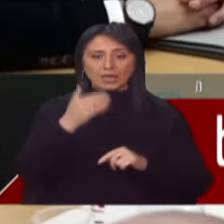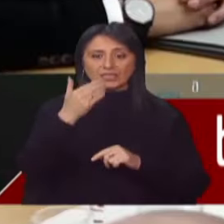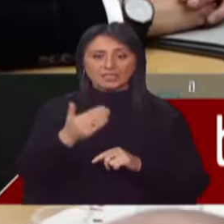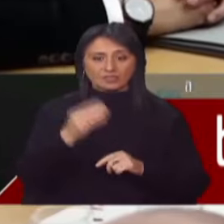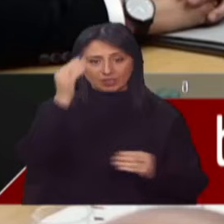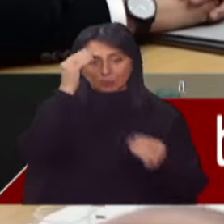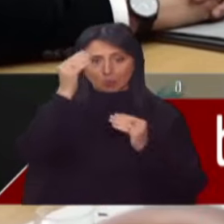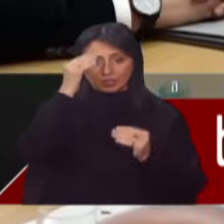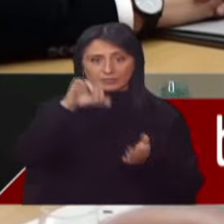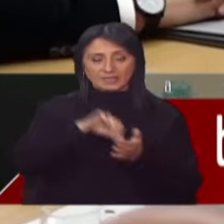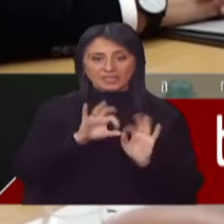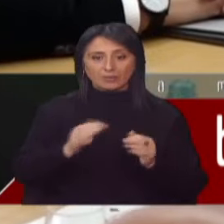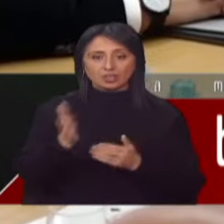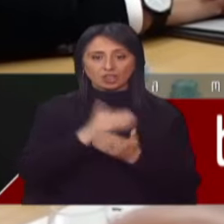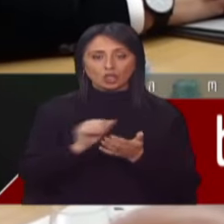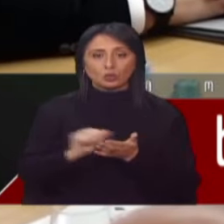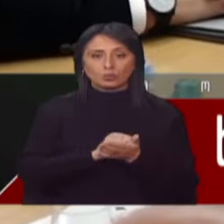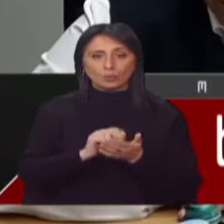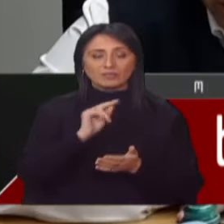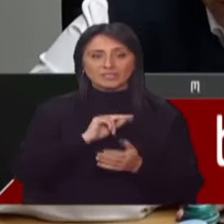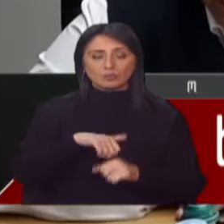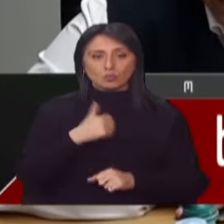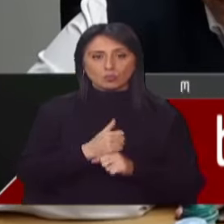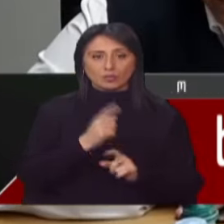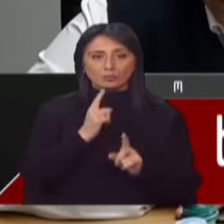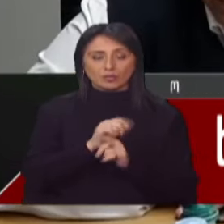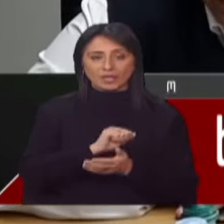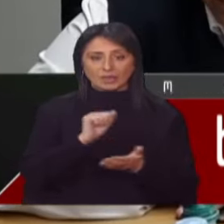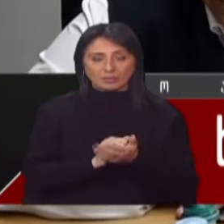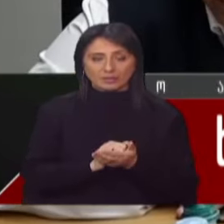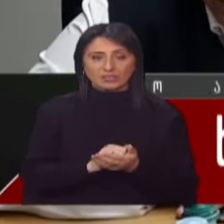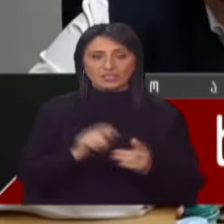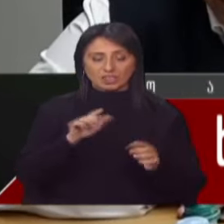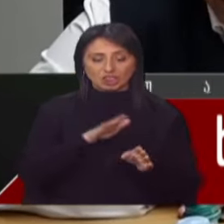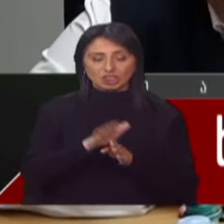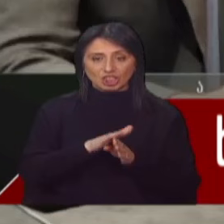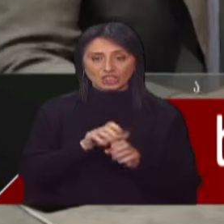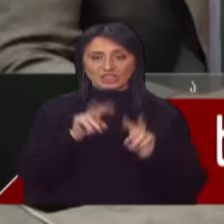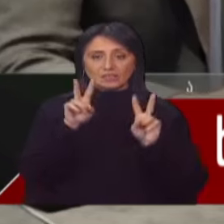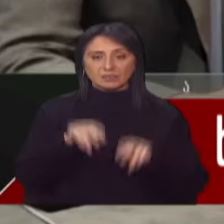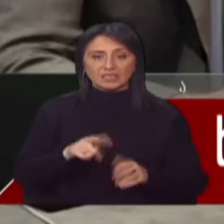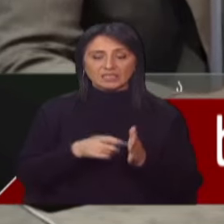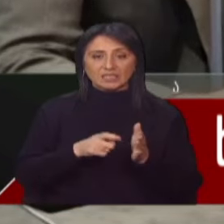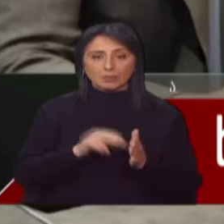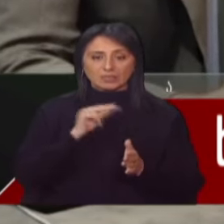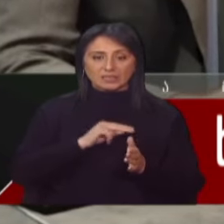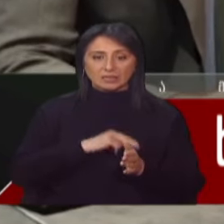bismir, musaz rebebis armat genișem, dacă documente sam sa hoși su proces mir, damkitsta, da și sa srule blat special.